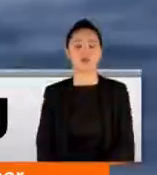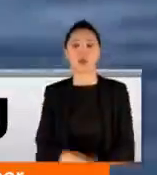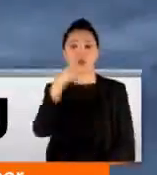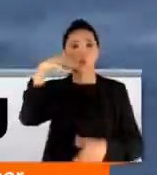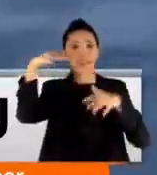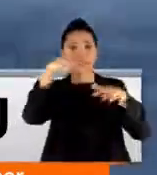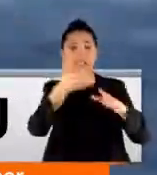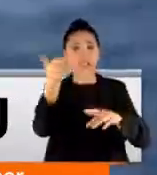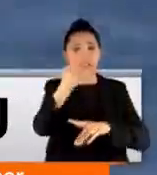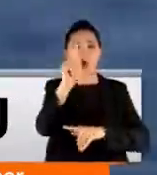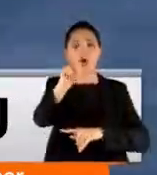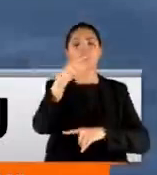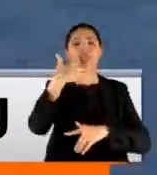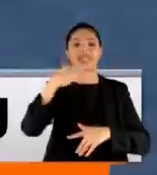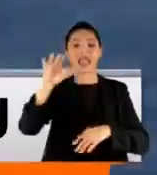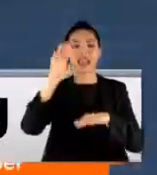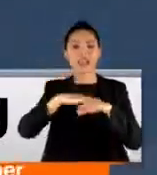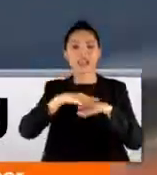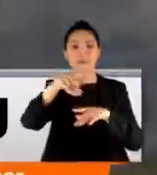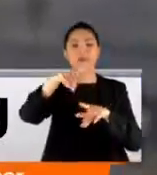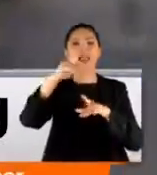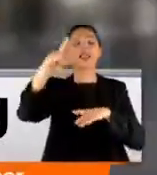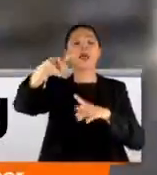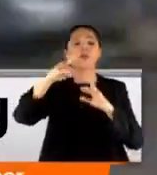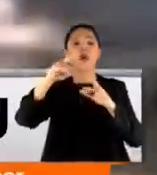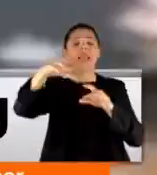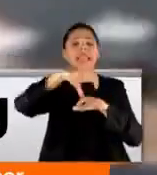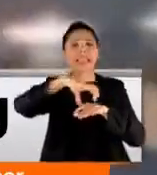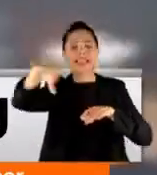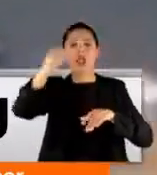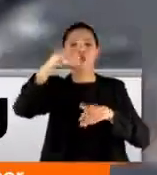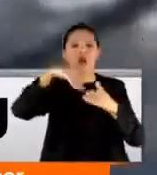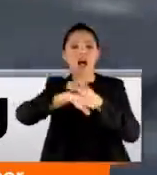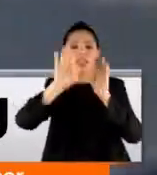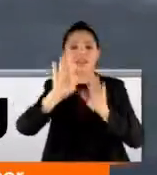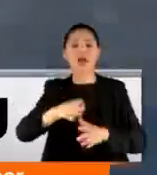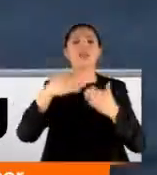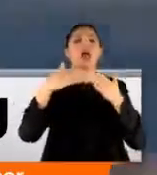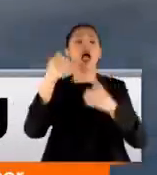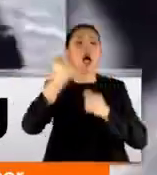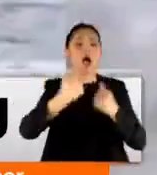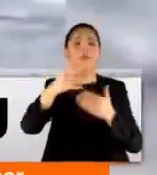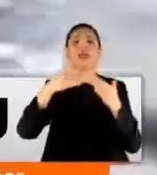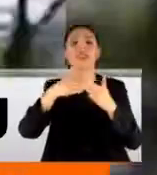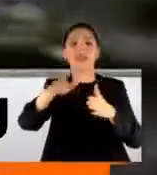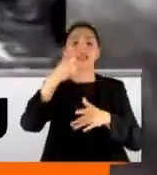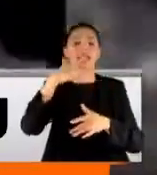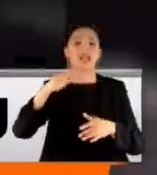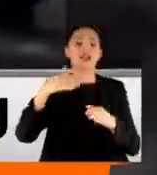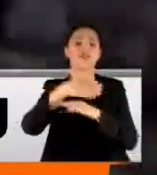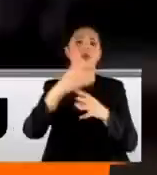Tsunami'nin ardından denize yapılan dolgu iskele su altında kaldı. Araçlar ve tekneler denize sürüklendi.